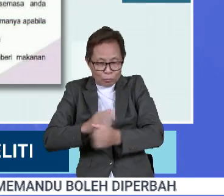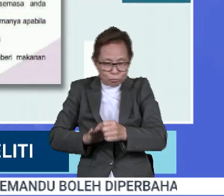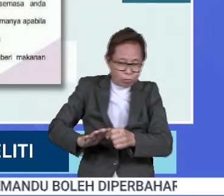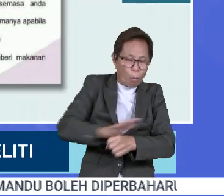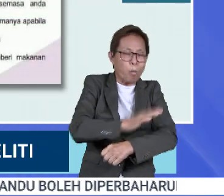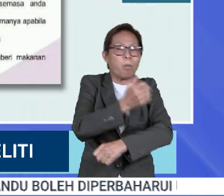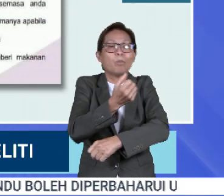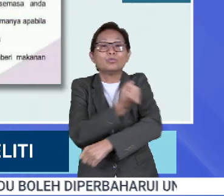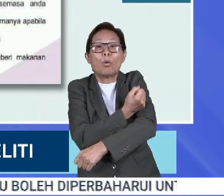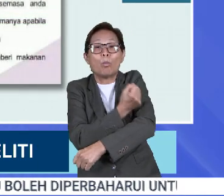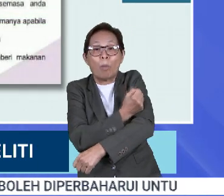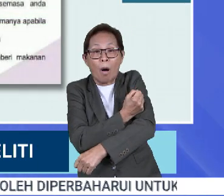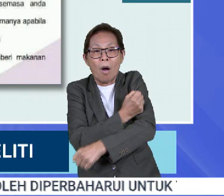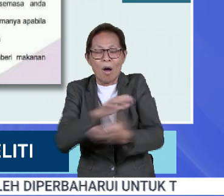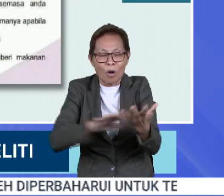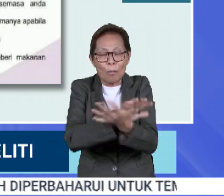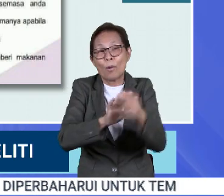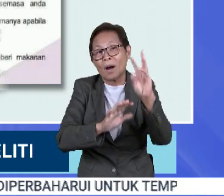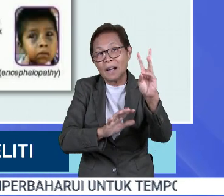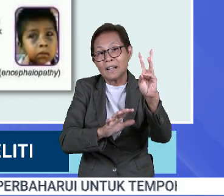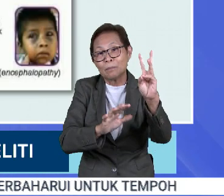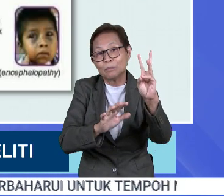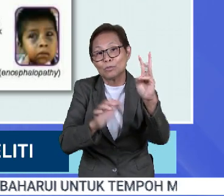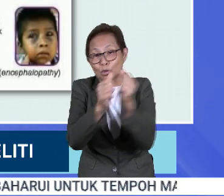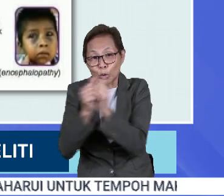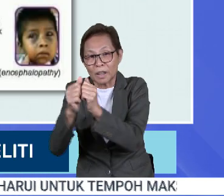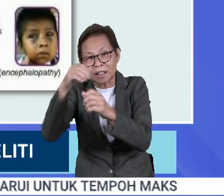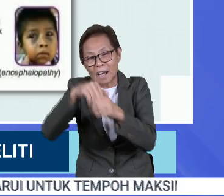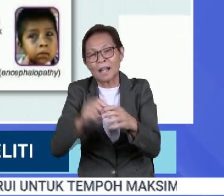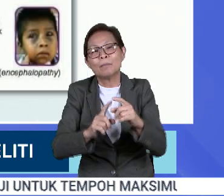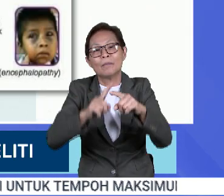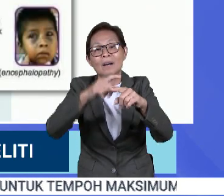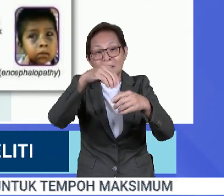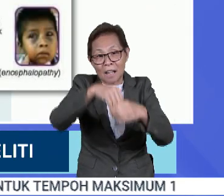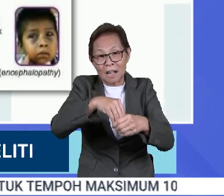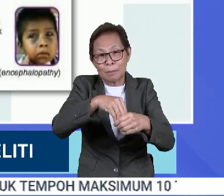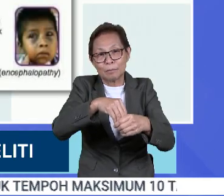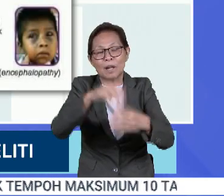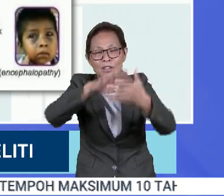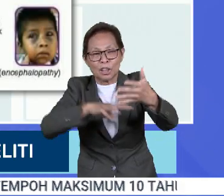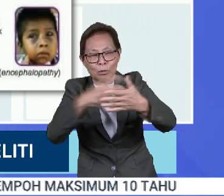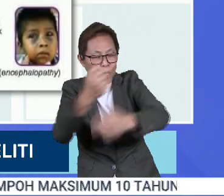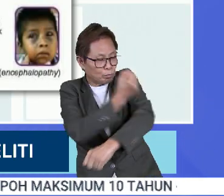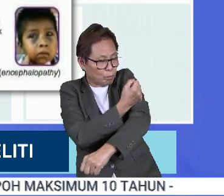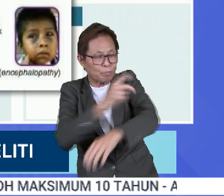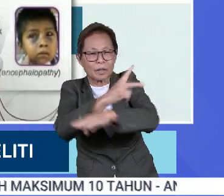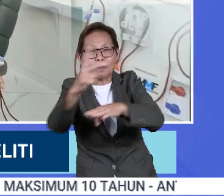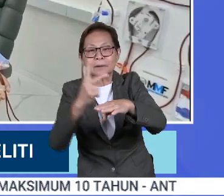dus premium vaksin kombinasi 6 serangkai seperti yang tertakluk dalam jadwal imunisasi kebangsaan